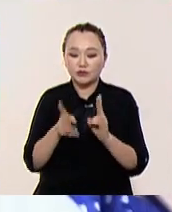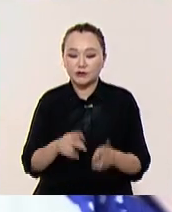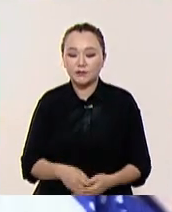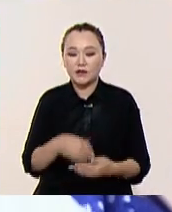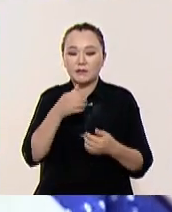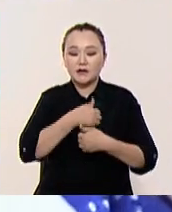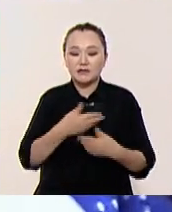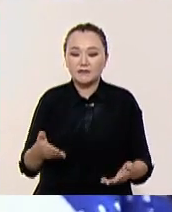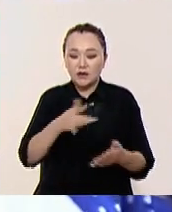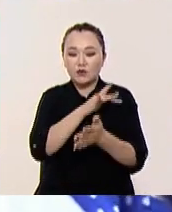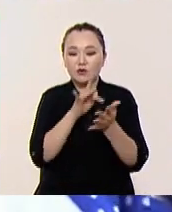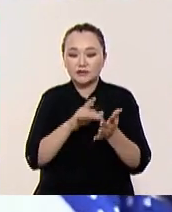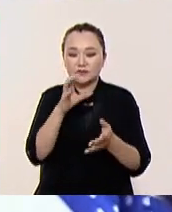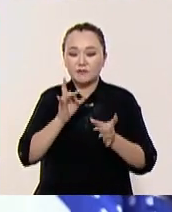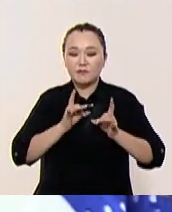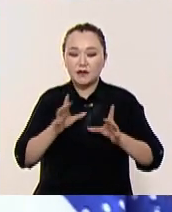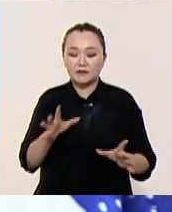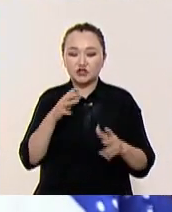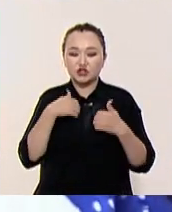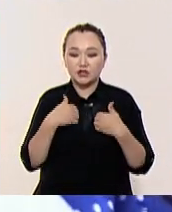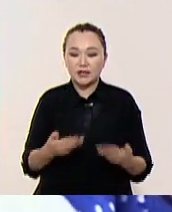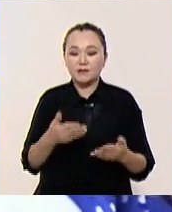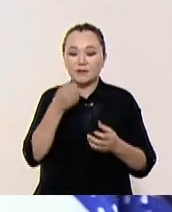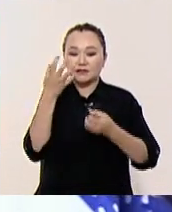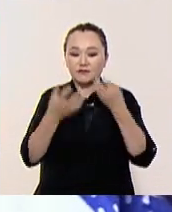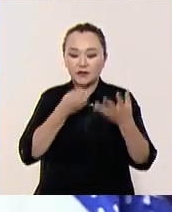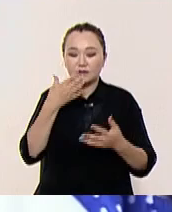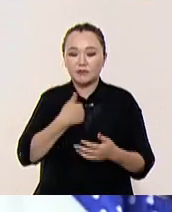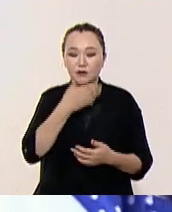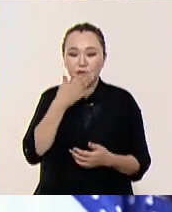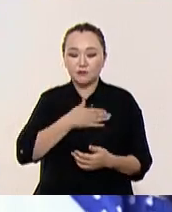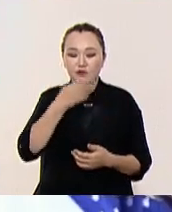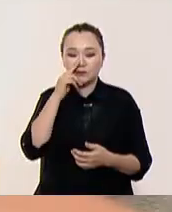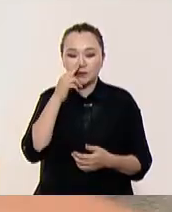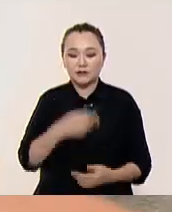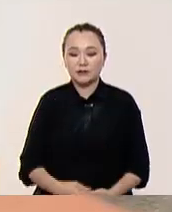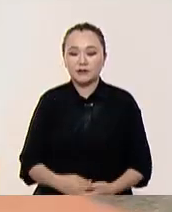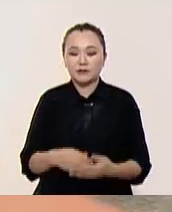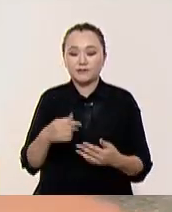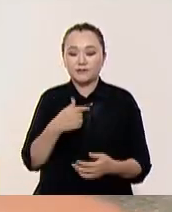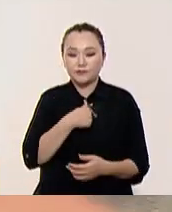поздравляем город с праздником желаем ему процветания мы любим шымкент